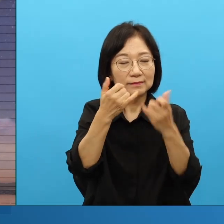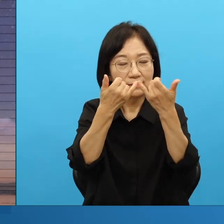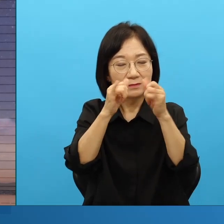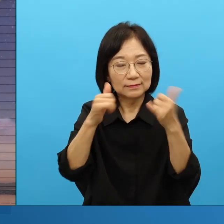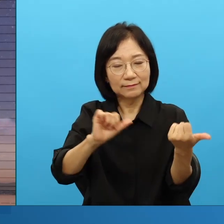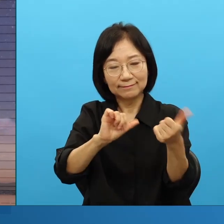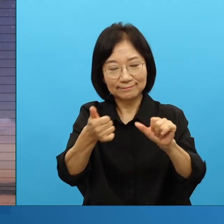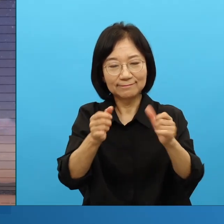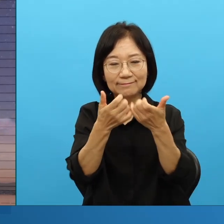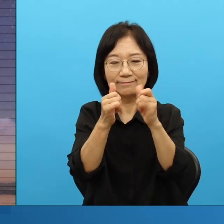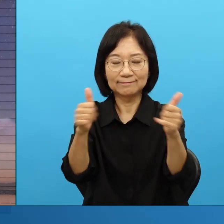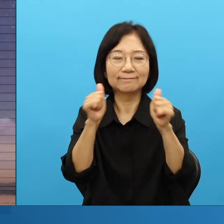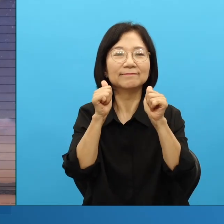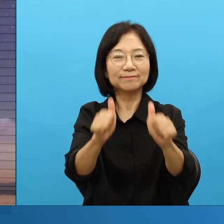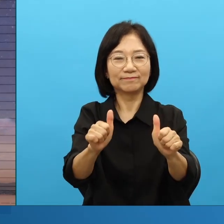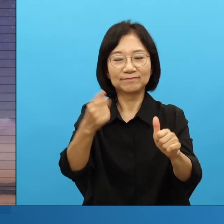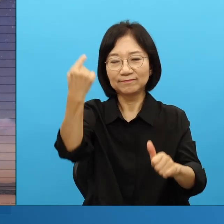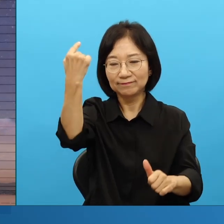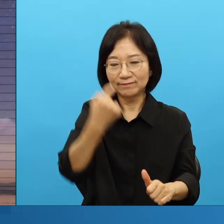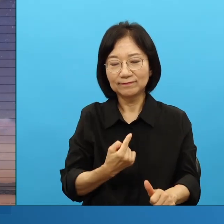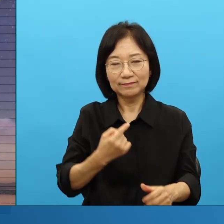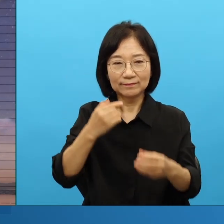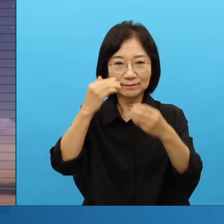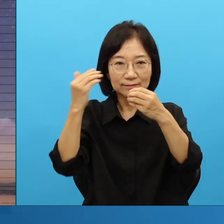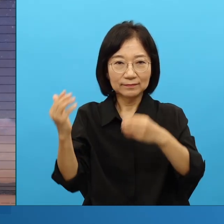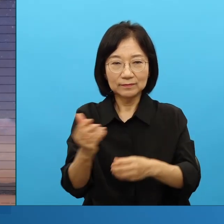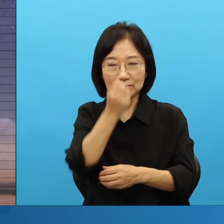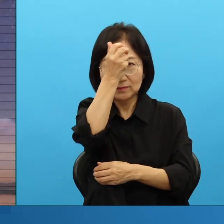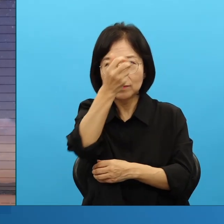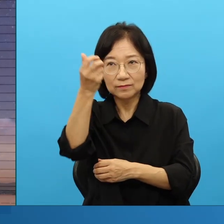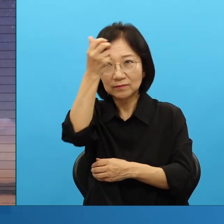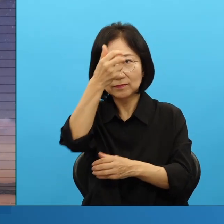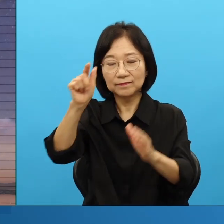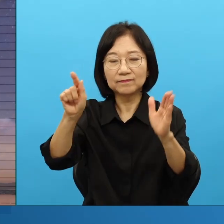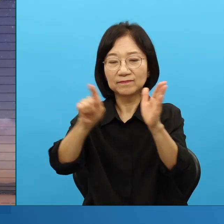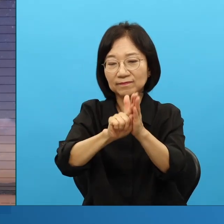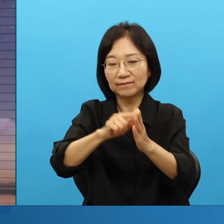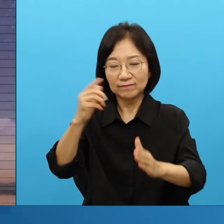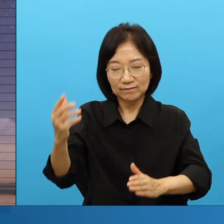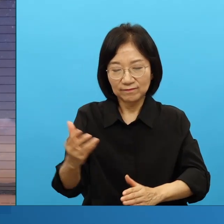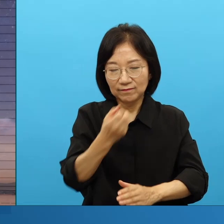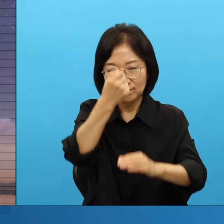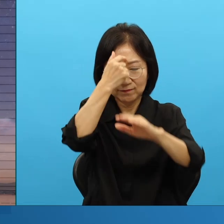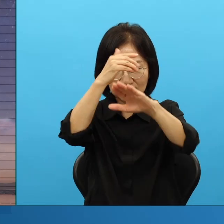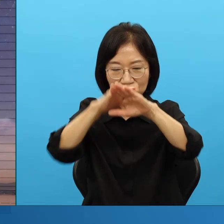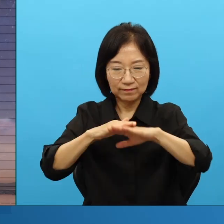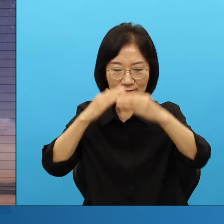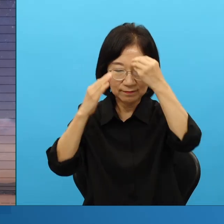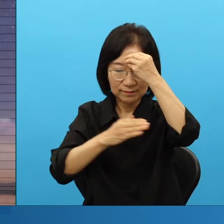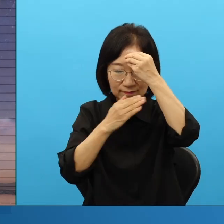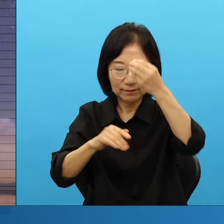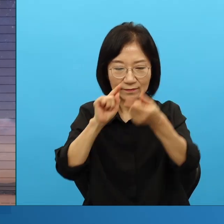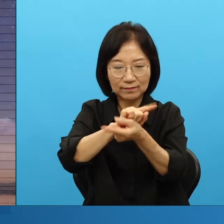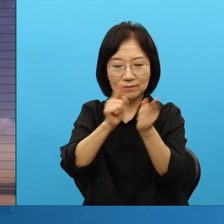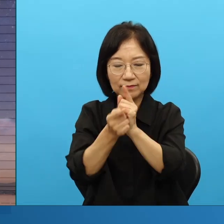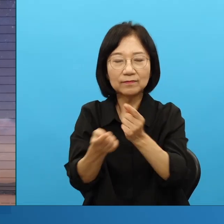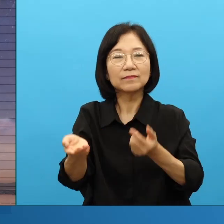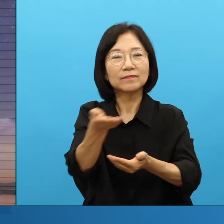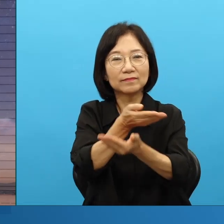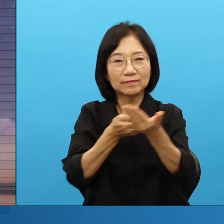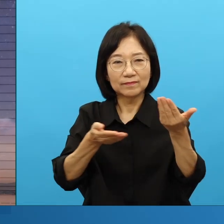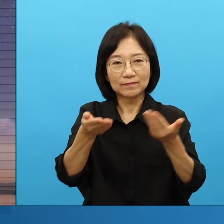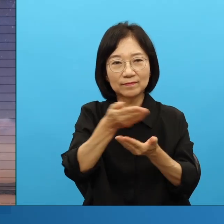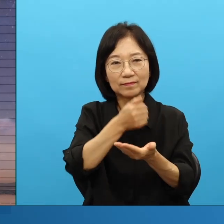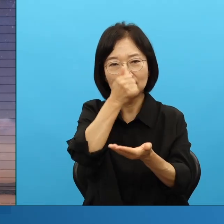저리로서 산자와 죽은 자를 심판하러 오시리라. 성령을 믿사오며 거룩한 공회와 성도가 서로